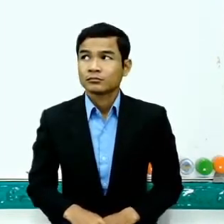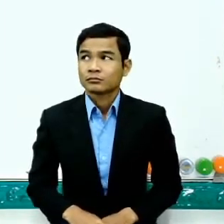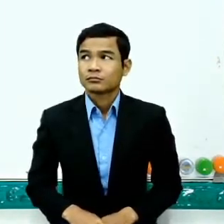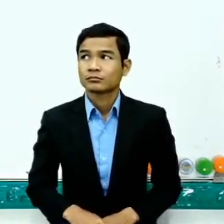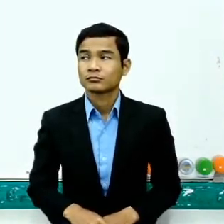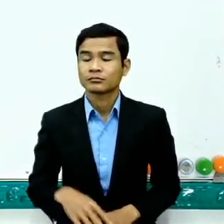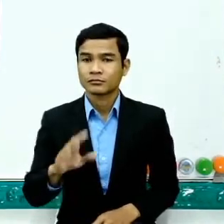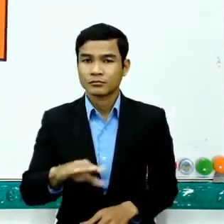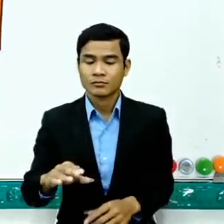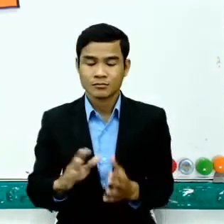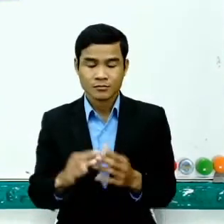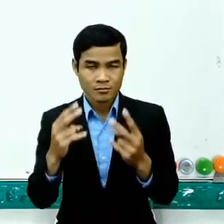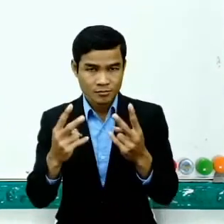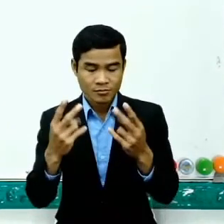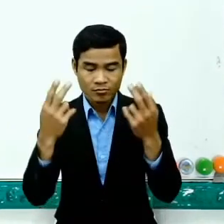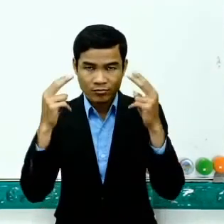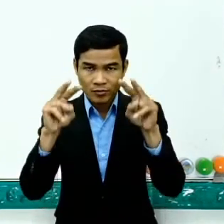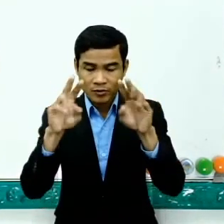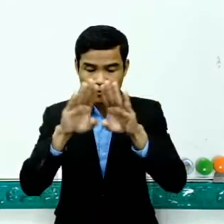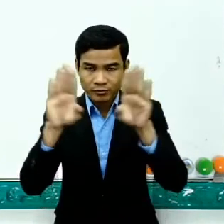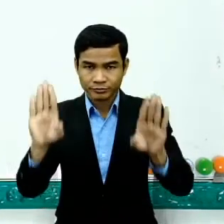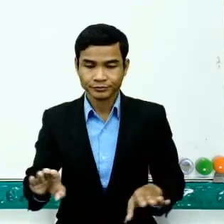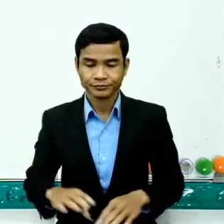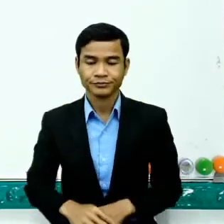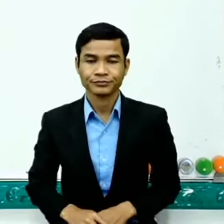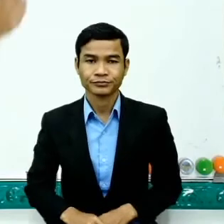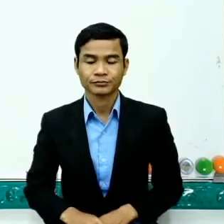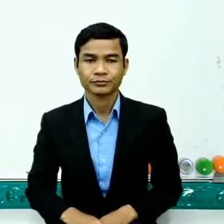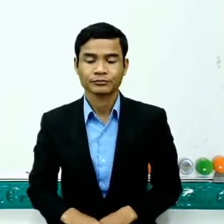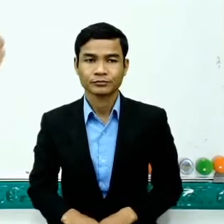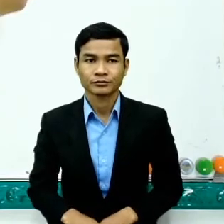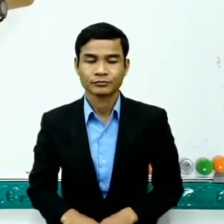cha con bài mộc đã khiến